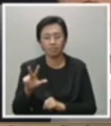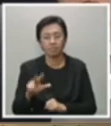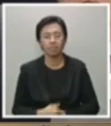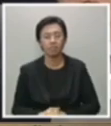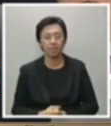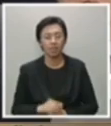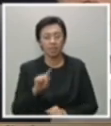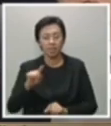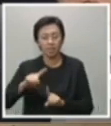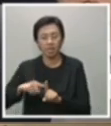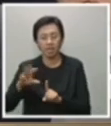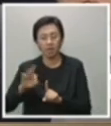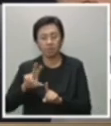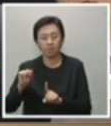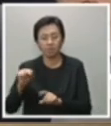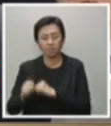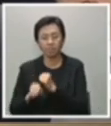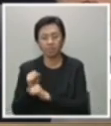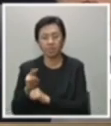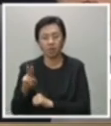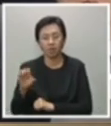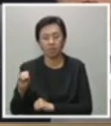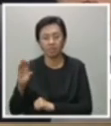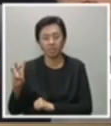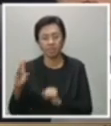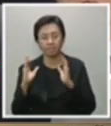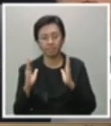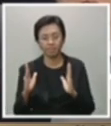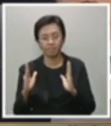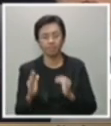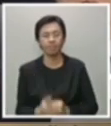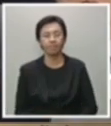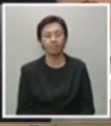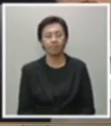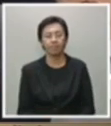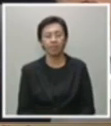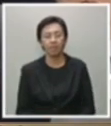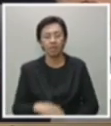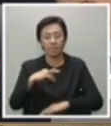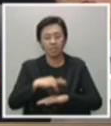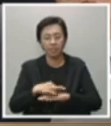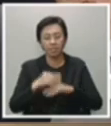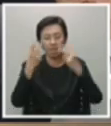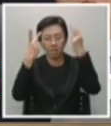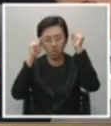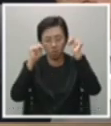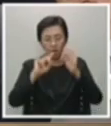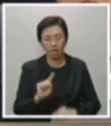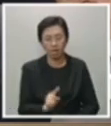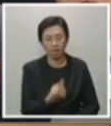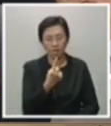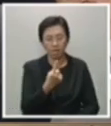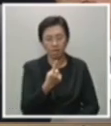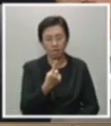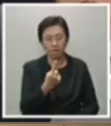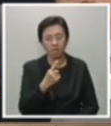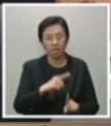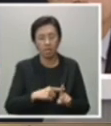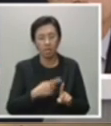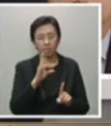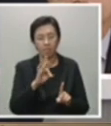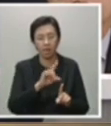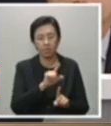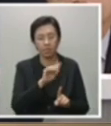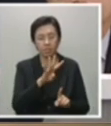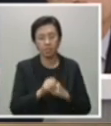ถึง30กันยา2557ดำรงตำแหน่งนายกรัฐมนตรีครั้งแรก24สิงหา